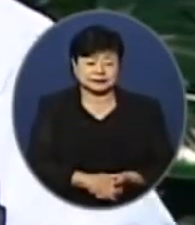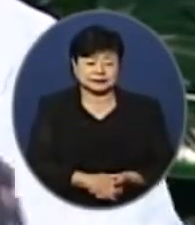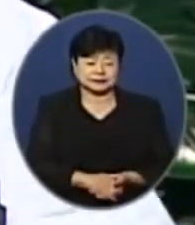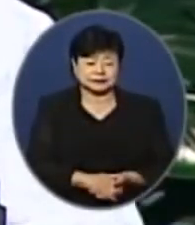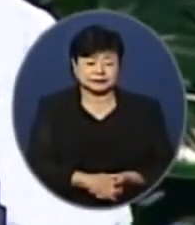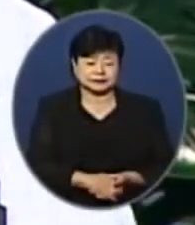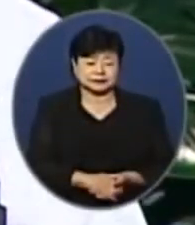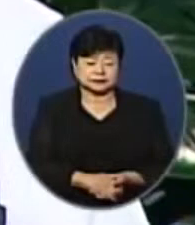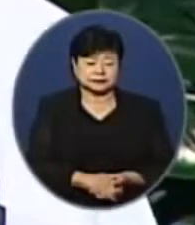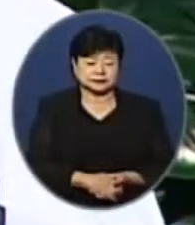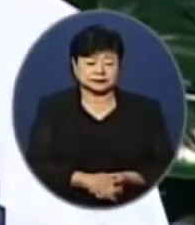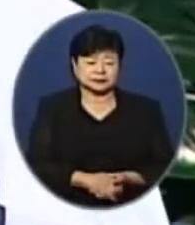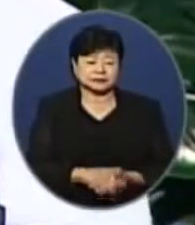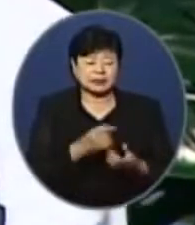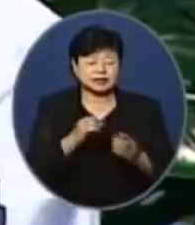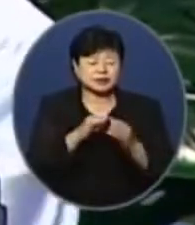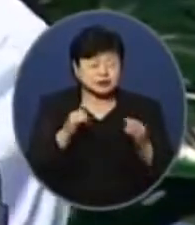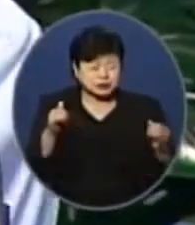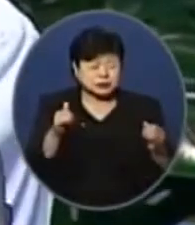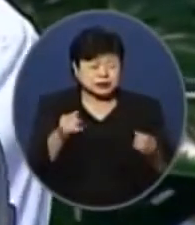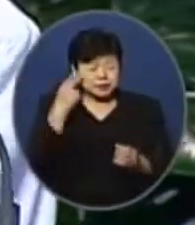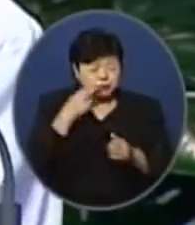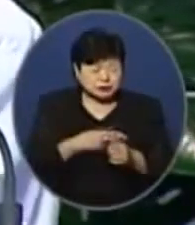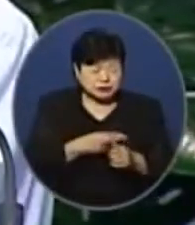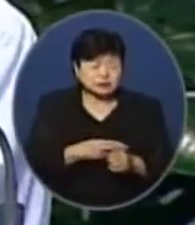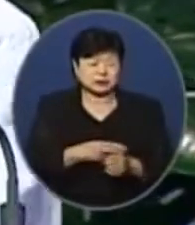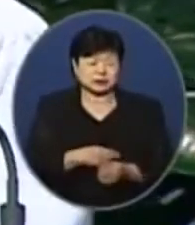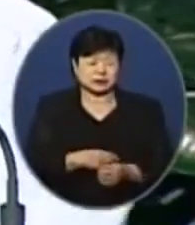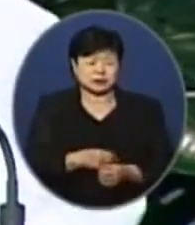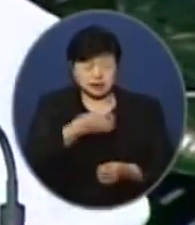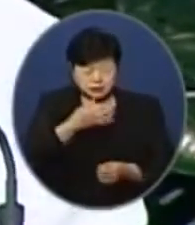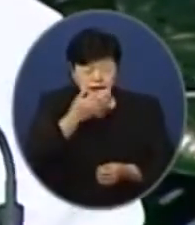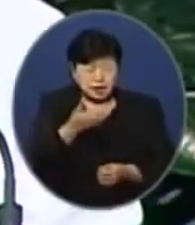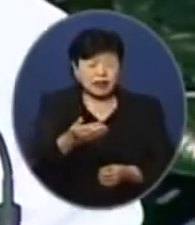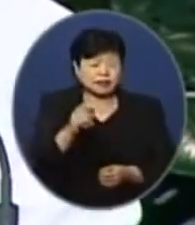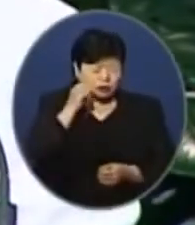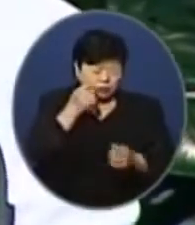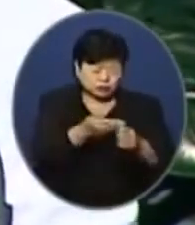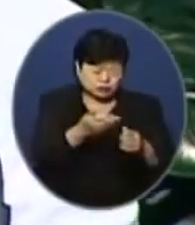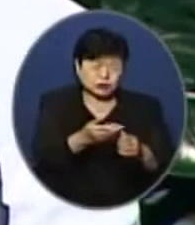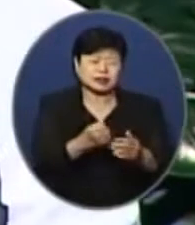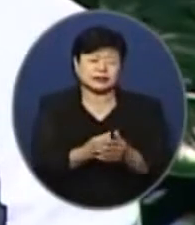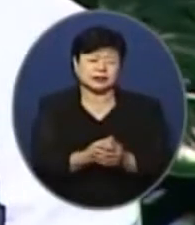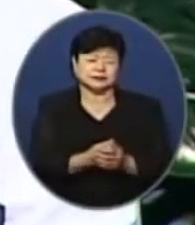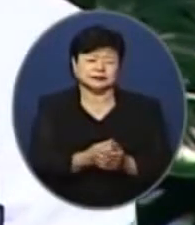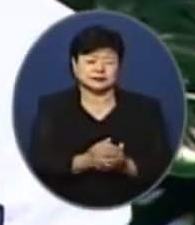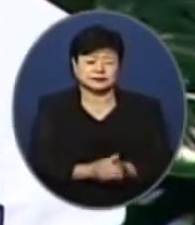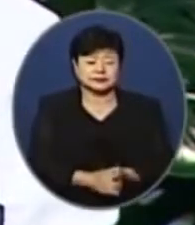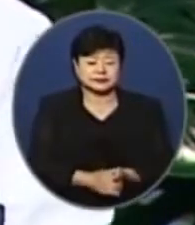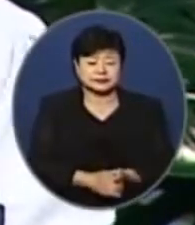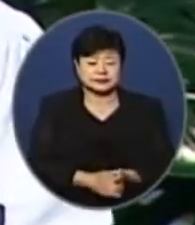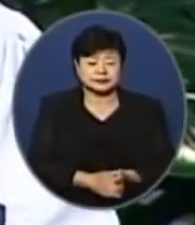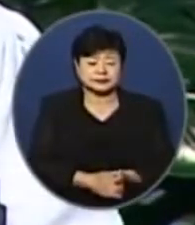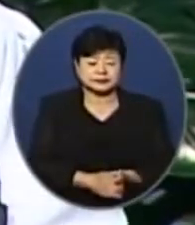무엇보다도 그 동족들이 사도 바울을 너무나 힘들게 하고 어렵게 한 것이었습니다.